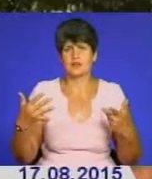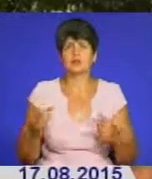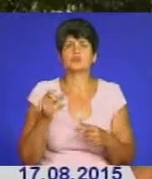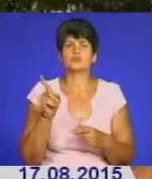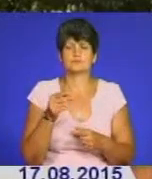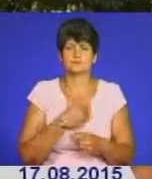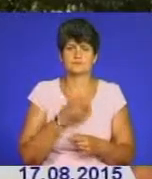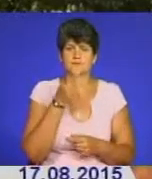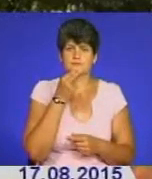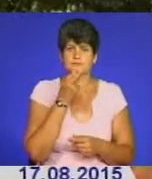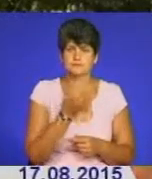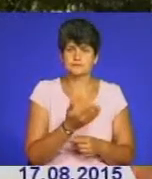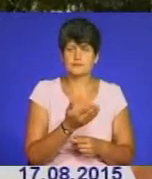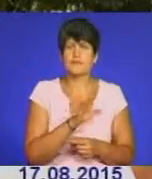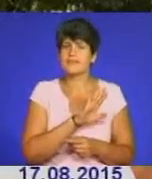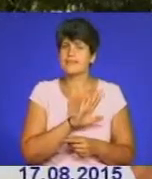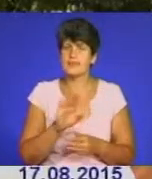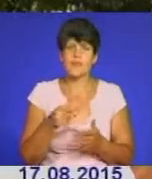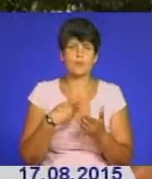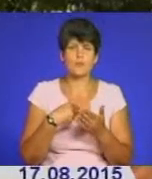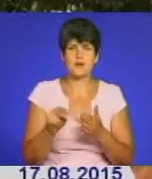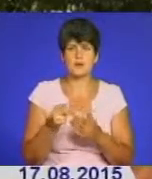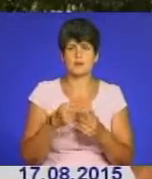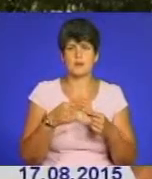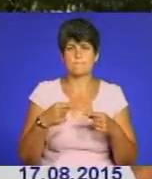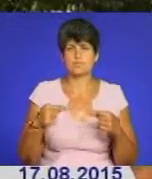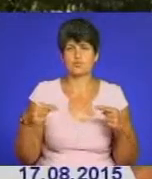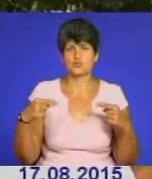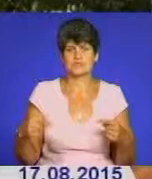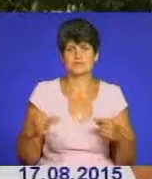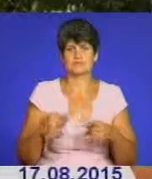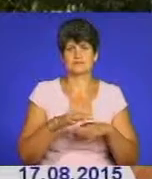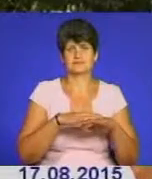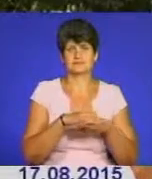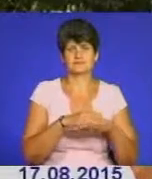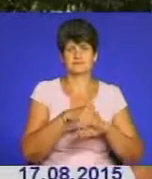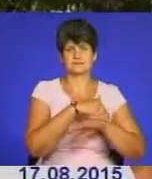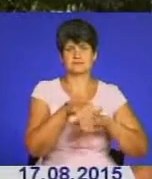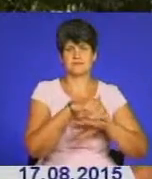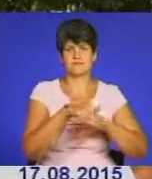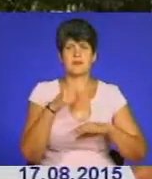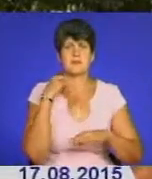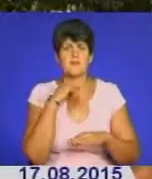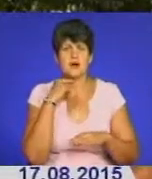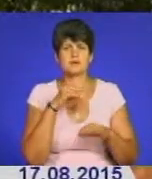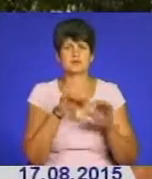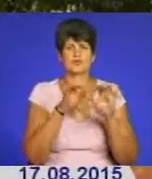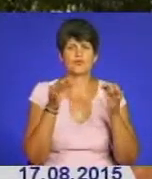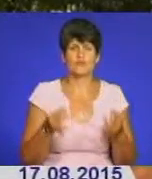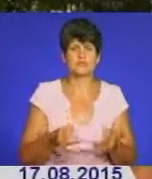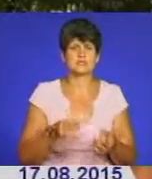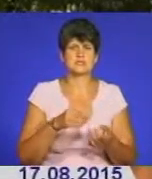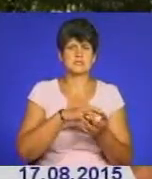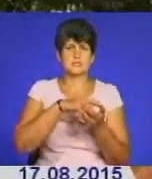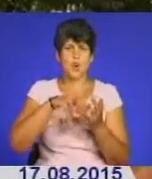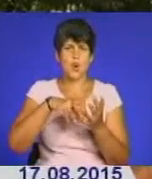для харчування. Не купувати продукцію на стихійних ринках, особливо це м'ясо, ковбасні вироби, кондитерські